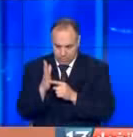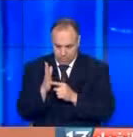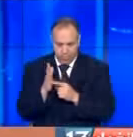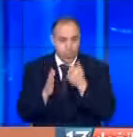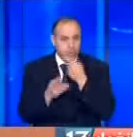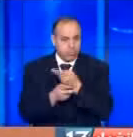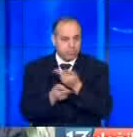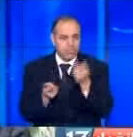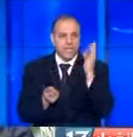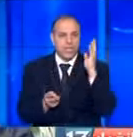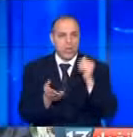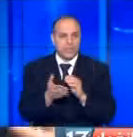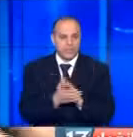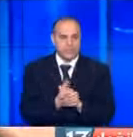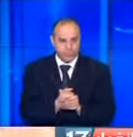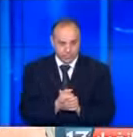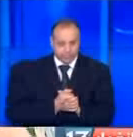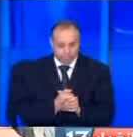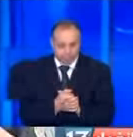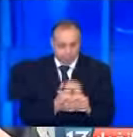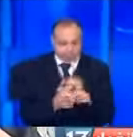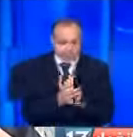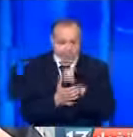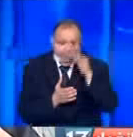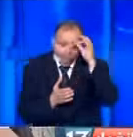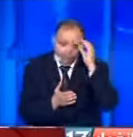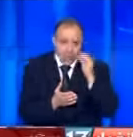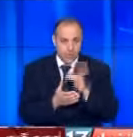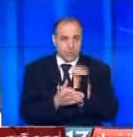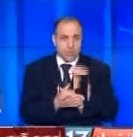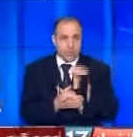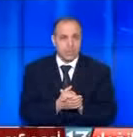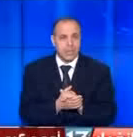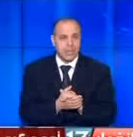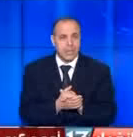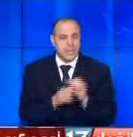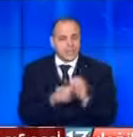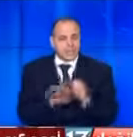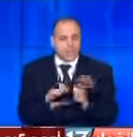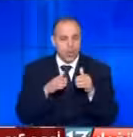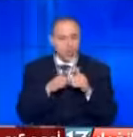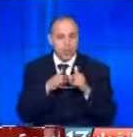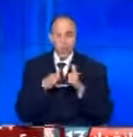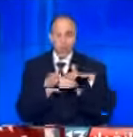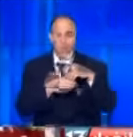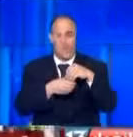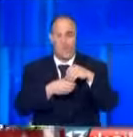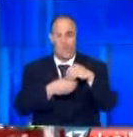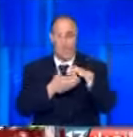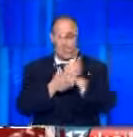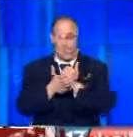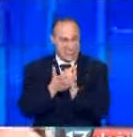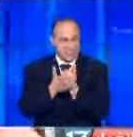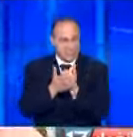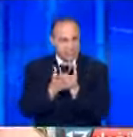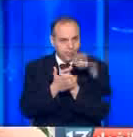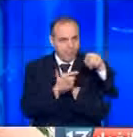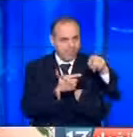فينانس، التمويل الأصغر الذي يجب أن توفره البنوك بشكل مباشر مختصة. صعوبات كبيرة، معنا المؤسسات يجيبون